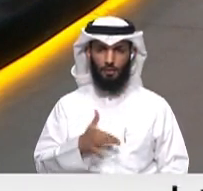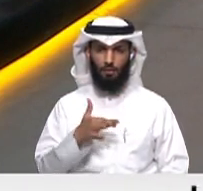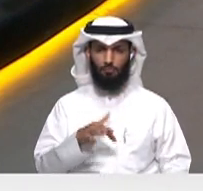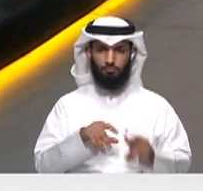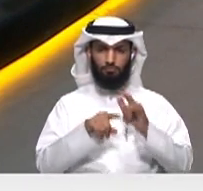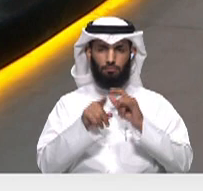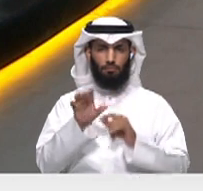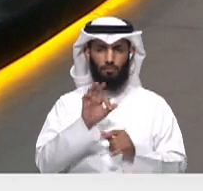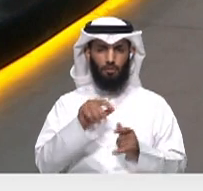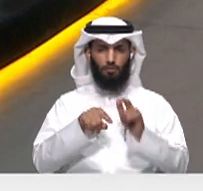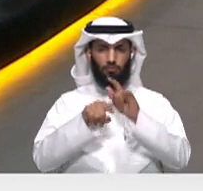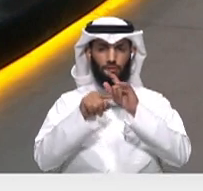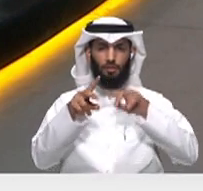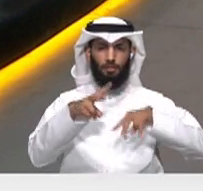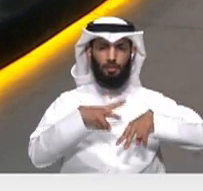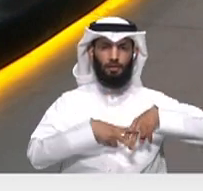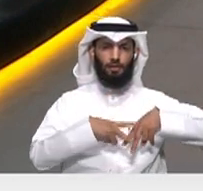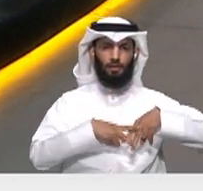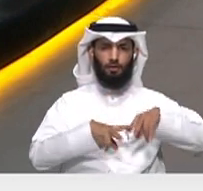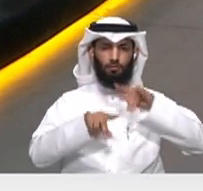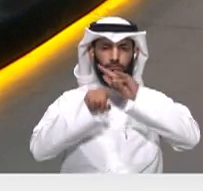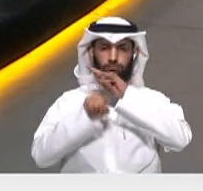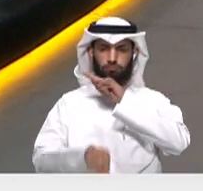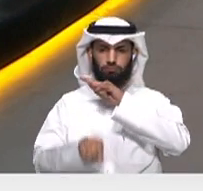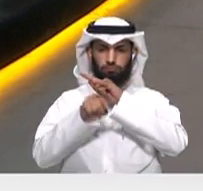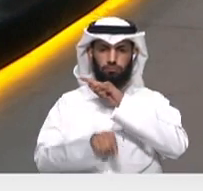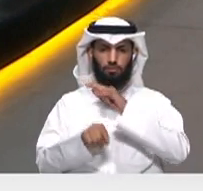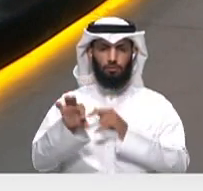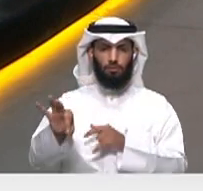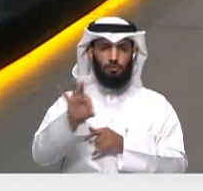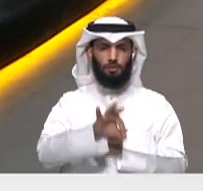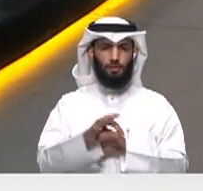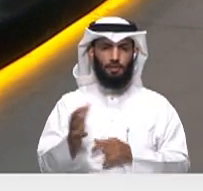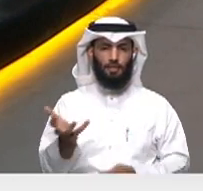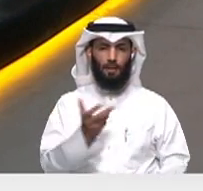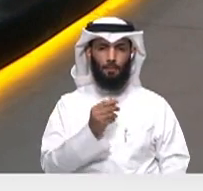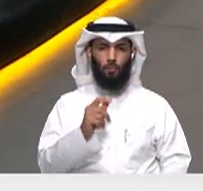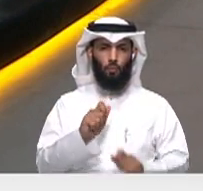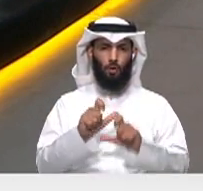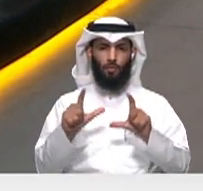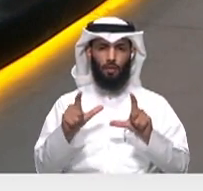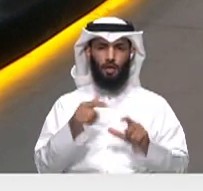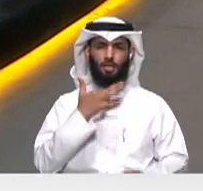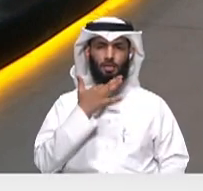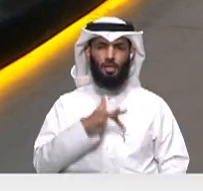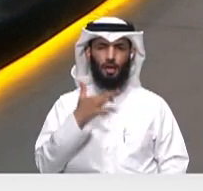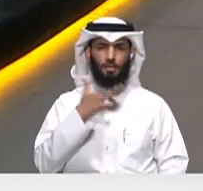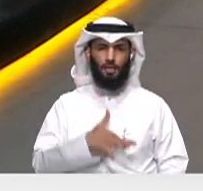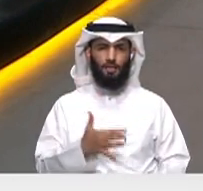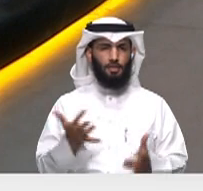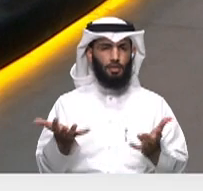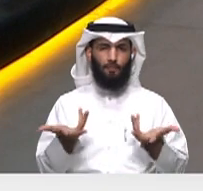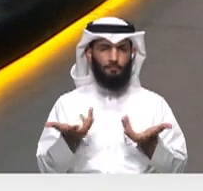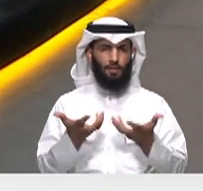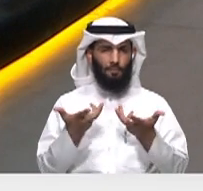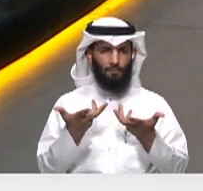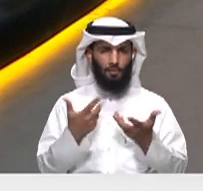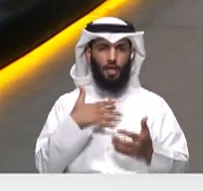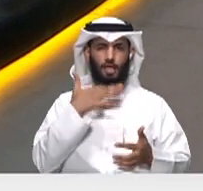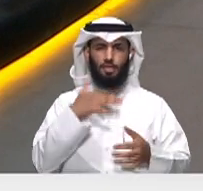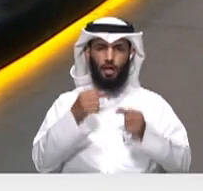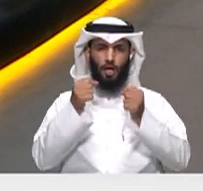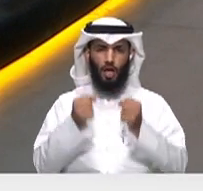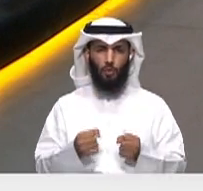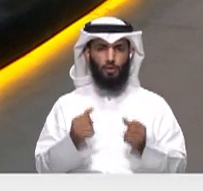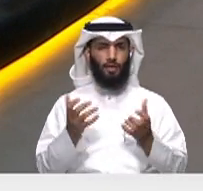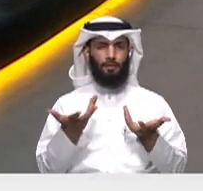هاجمتها إسرائيل. حدثنا أكثر عن أبرز الخسائر التي حدثت في طهران جراء هذا